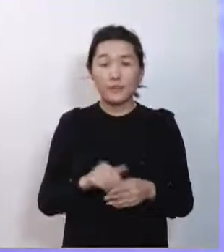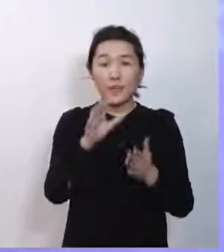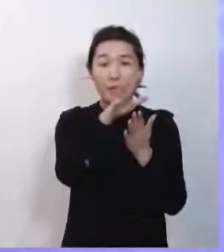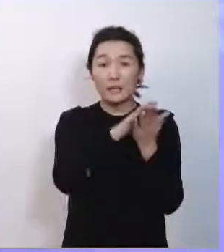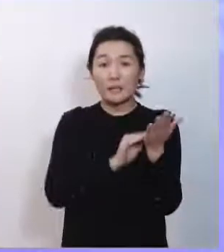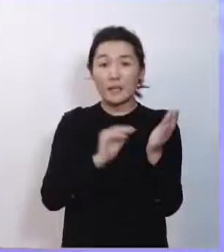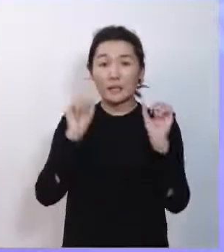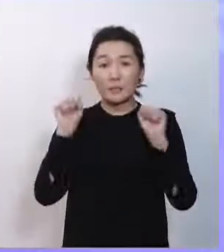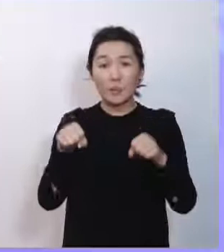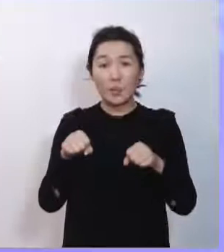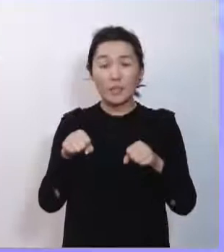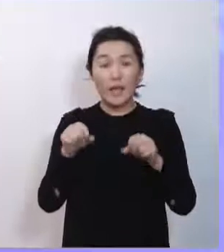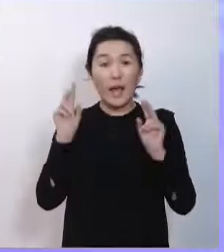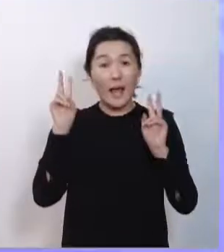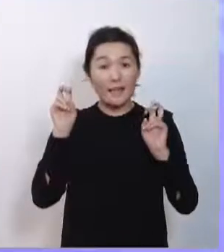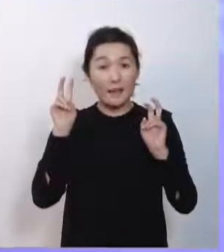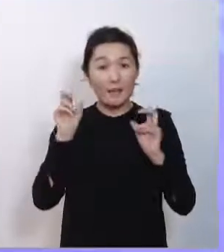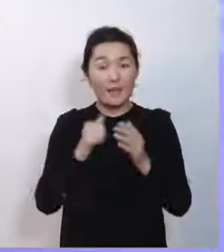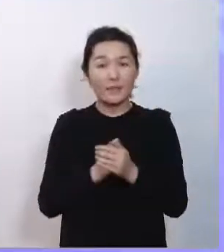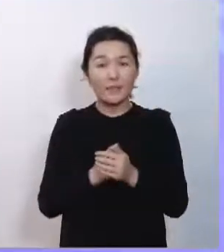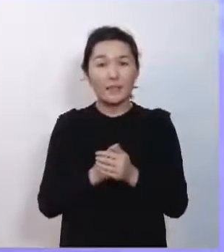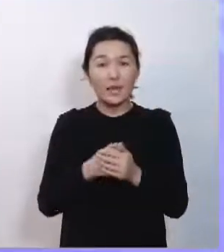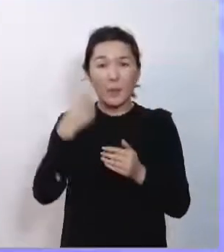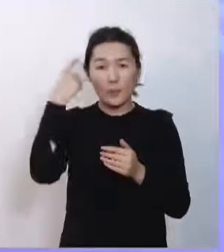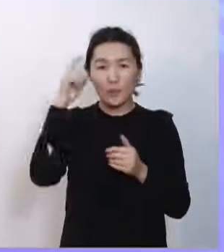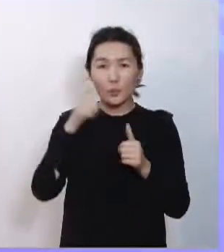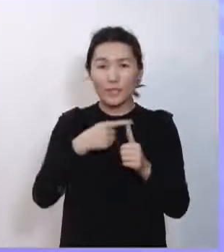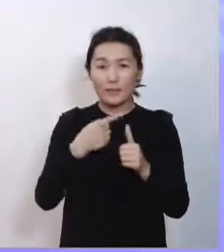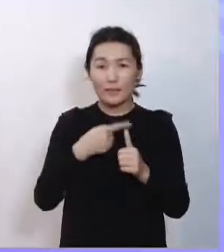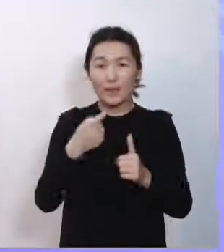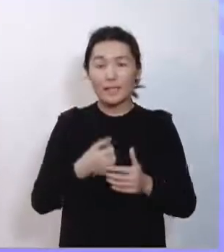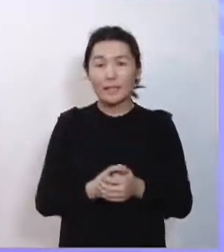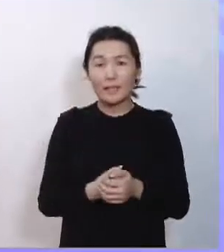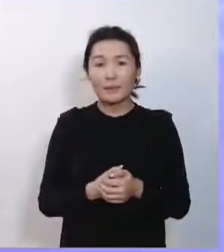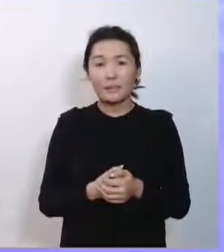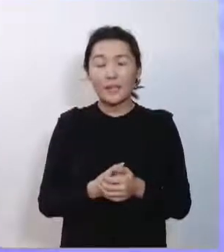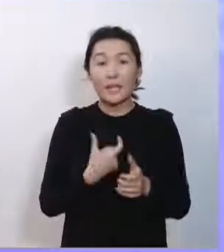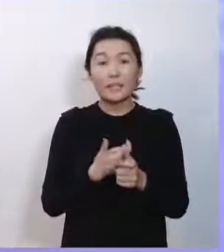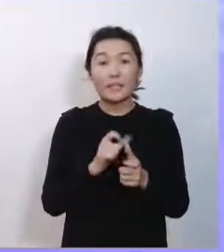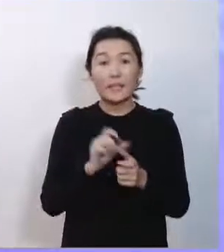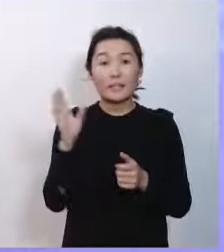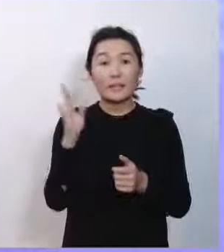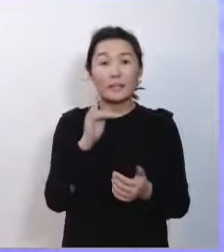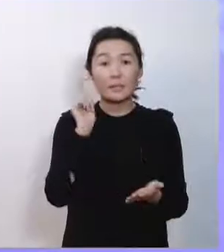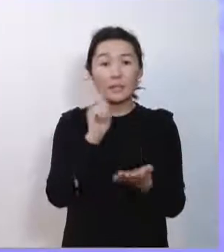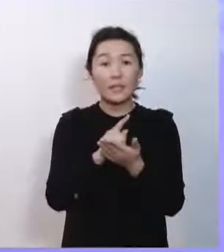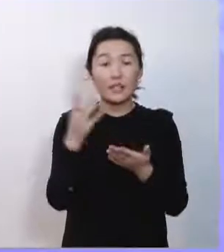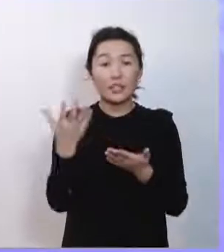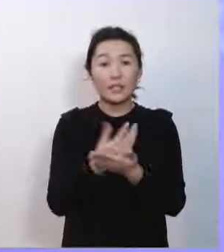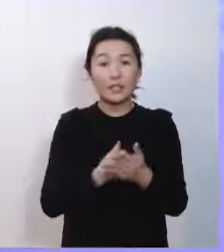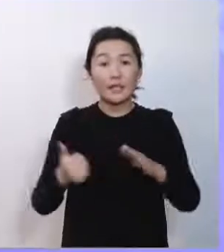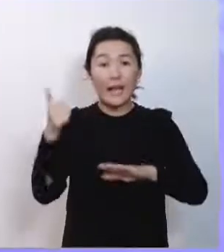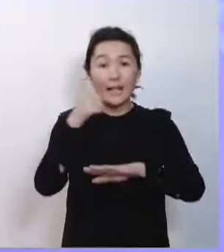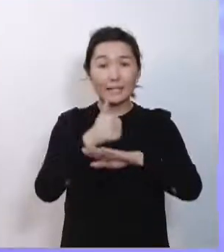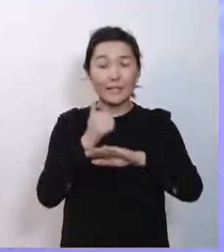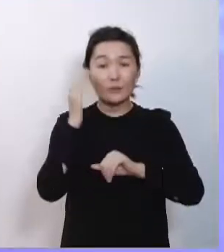Текст можно озаглавить, придумать название. Для этого мы должны найти